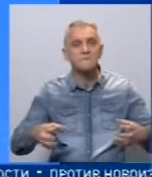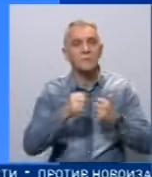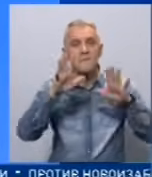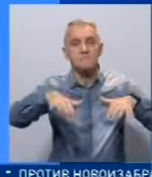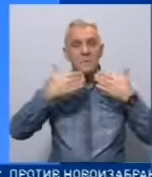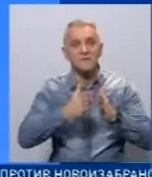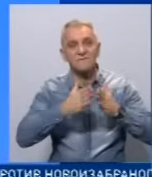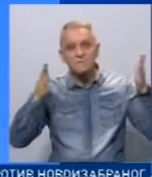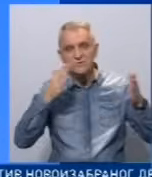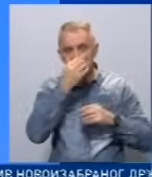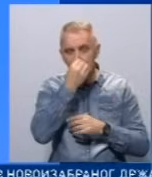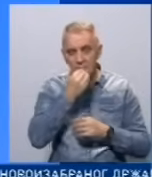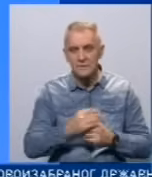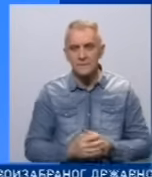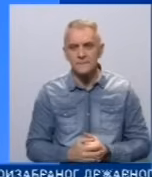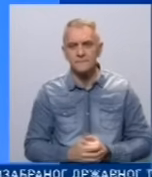parlamentarnu većinu?